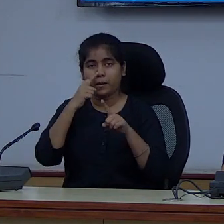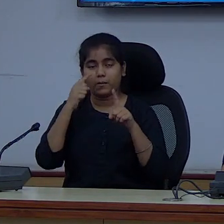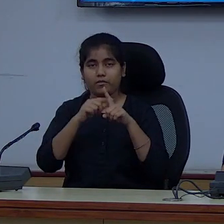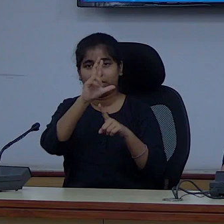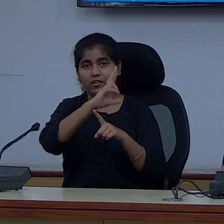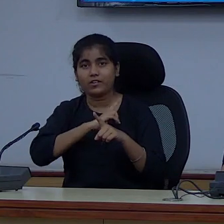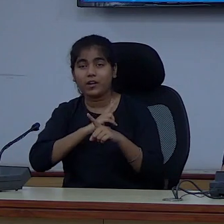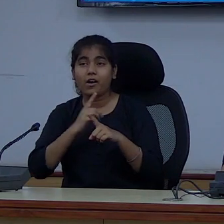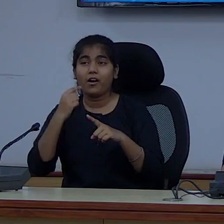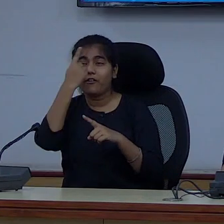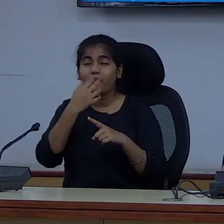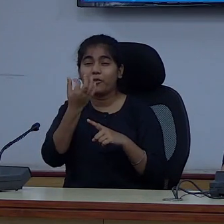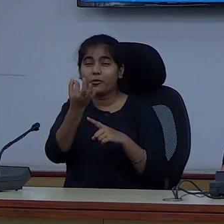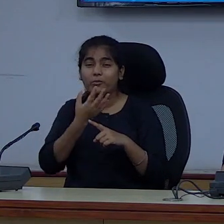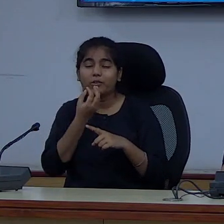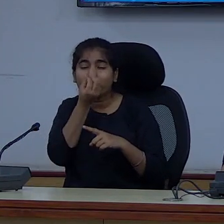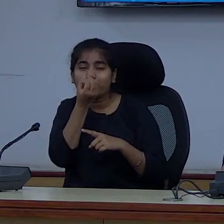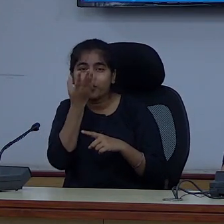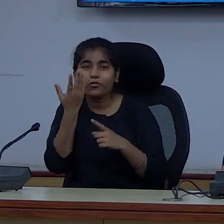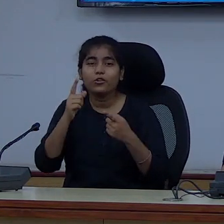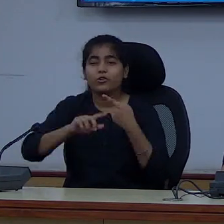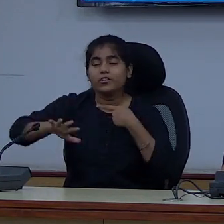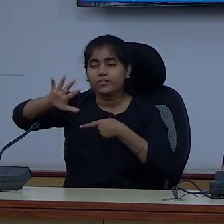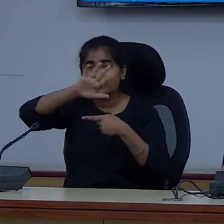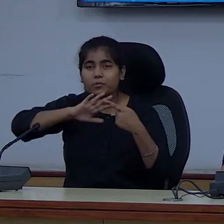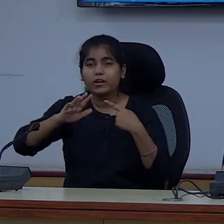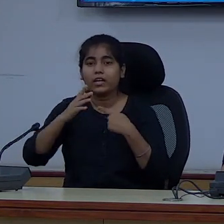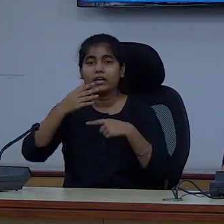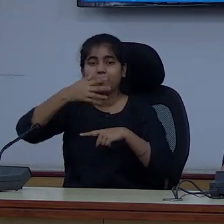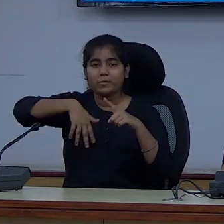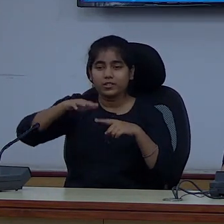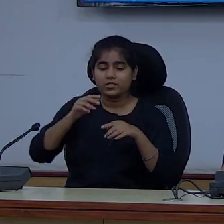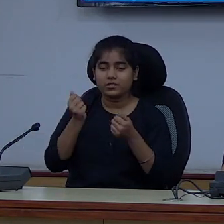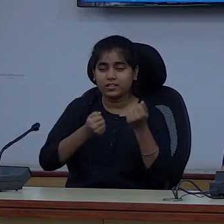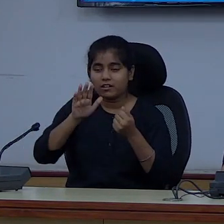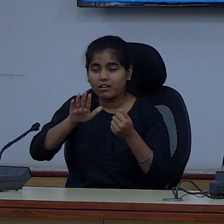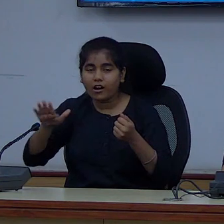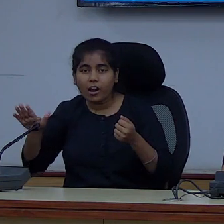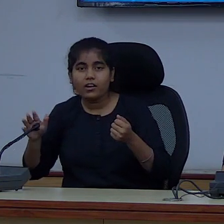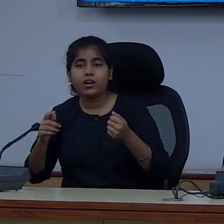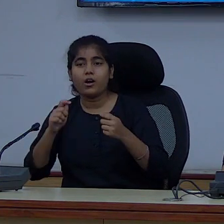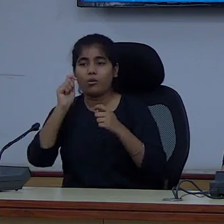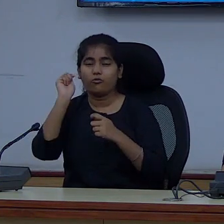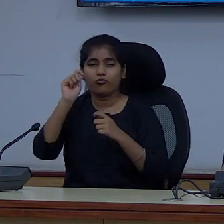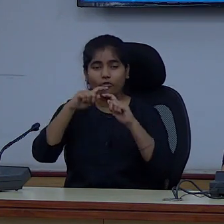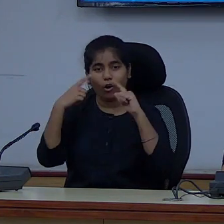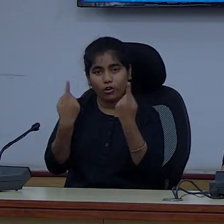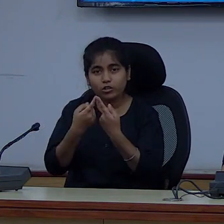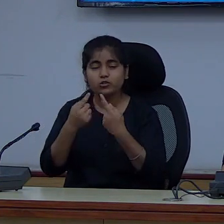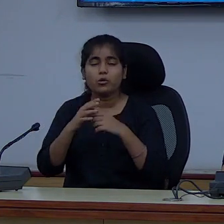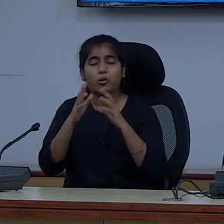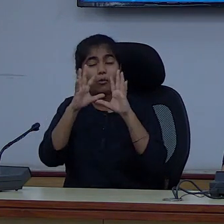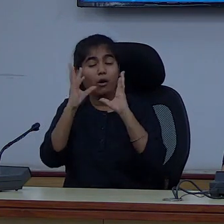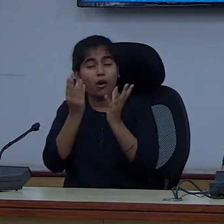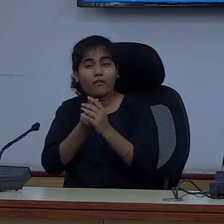फिर सीढ़ियाँ जो लंबी बनानी है तो क्यों ना फिर एक रोड मैप बना दिया जाए। वहाँ पर आप देखें कि मसलन अभी जो तारिका जी ने बताया कितना खूबसूरत वो चित्रण था, फूल होने